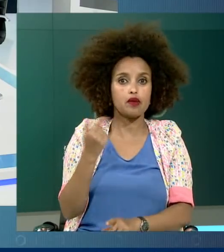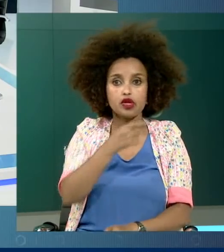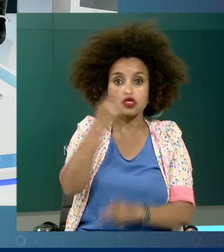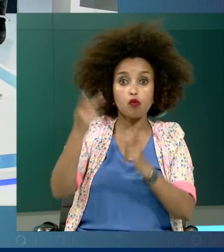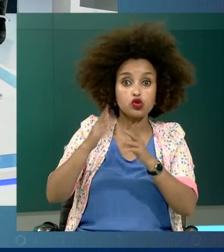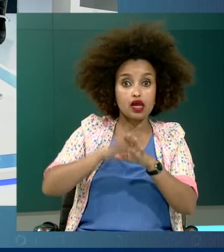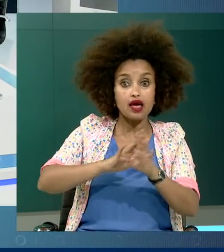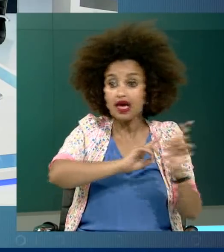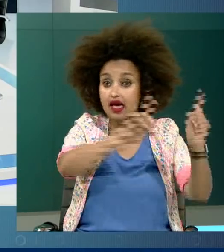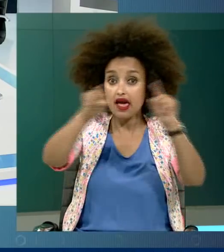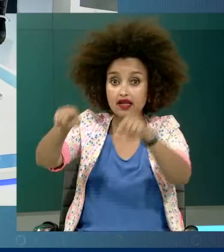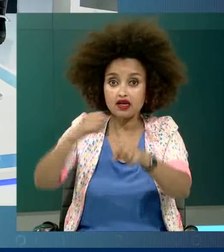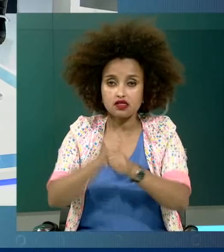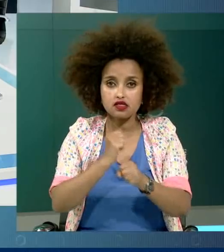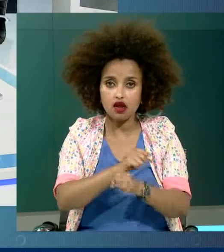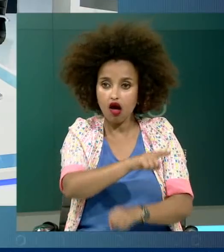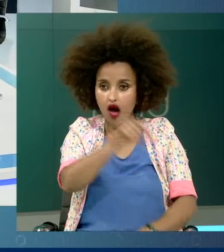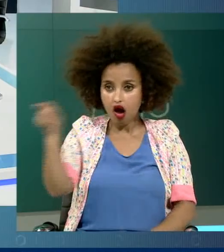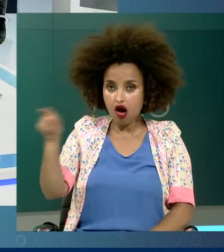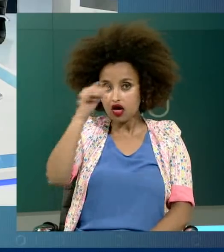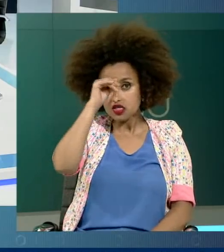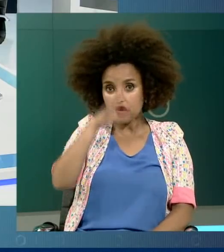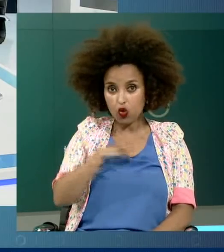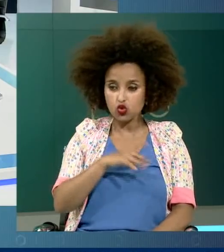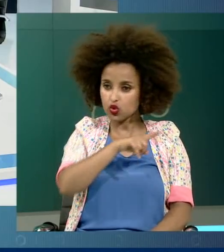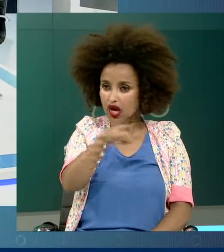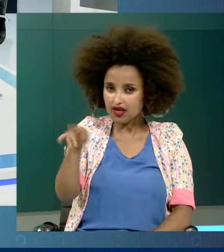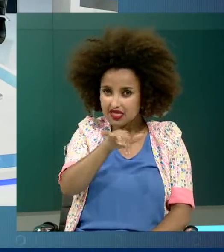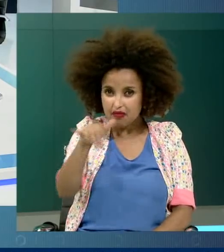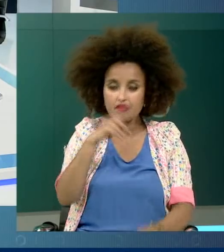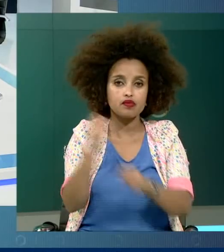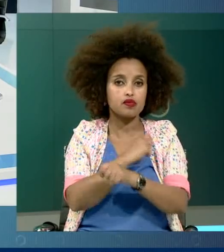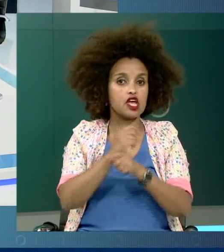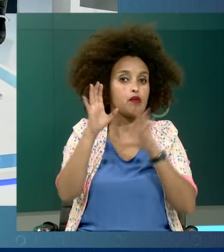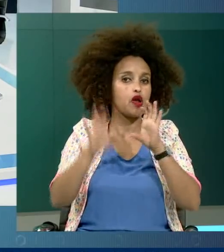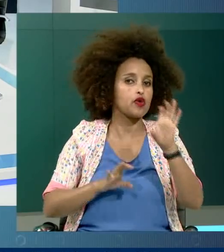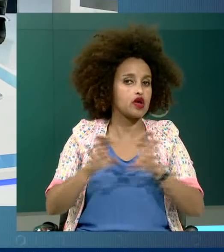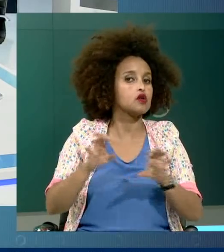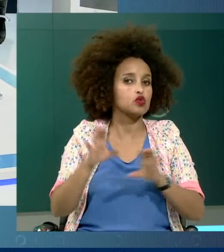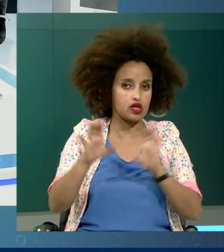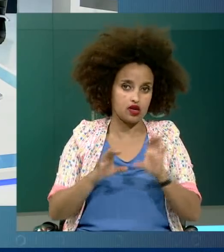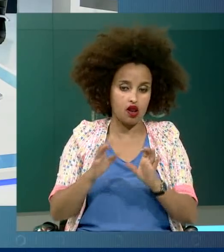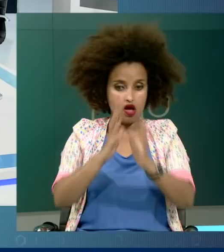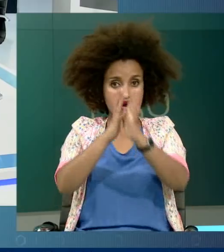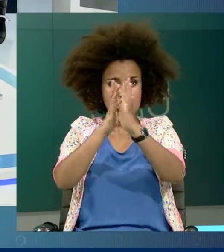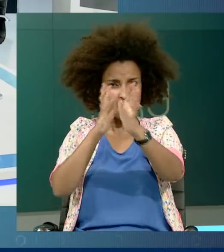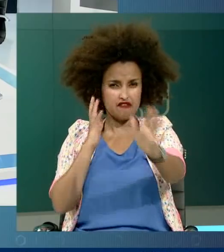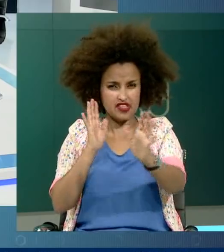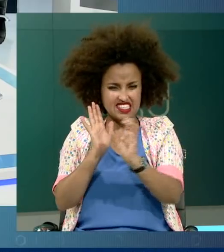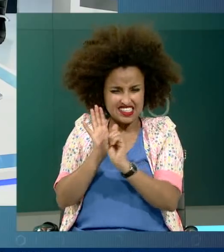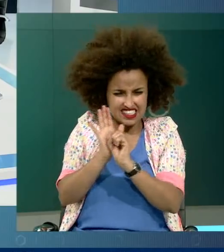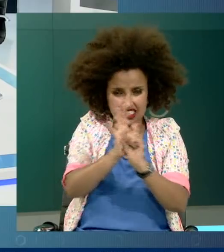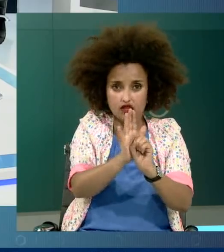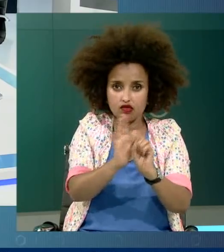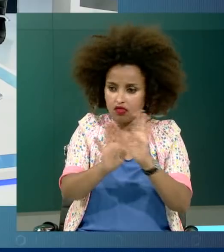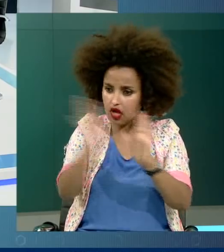ወርደ መስራት እነሱን ያንን ነገር እንዲ ተገብሩት አደርጋል። ሰልፎችን ስንበትን ነበር ከኛ ጋር አብሮ የሚሰሩ ልጆች ይሄዱ በፎቶ